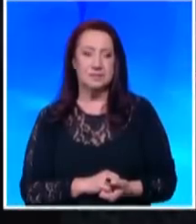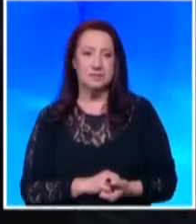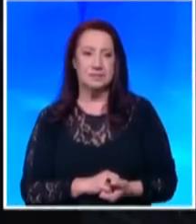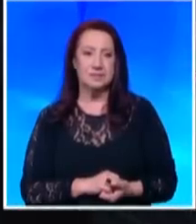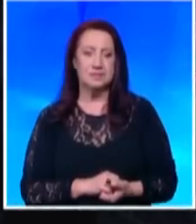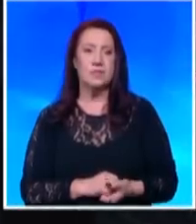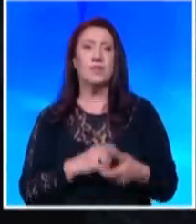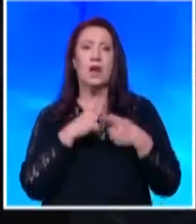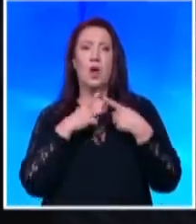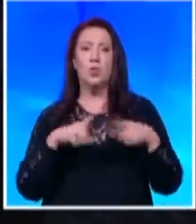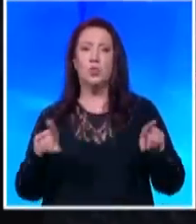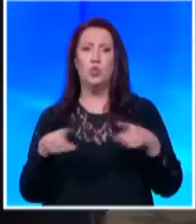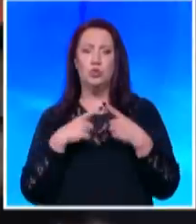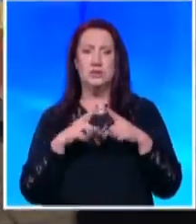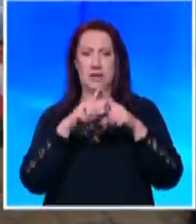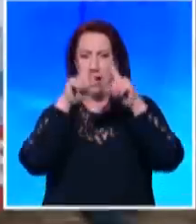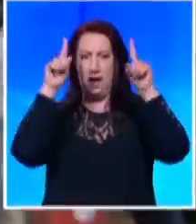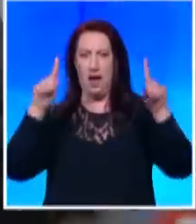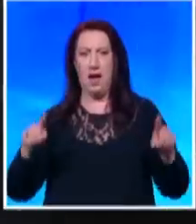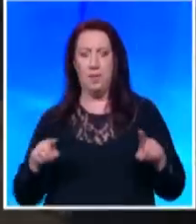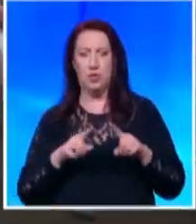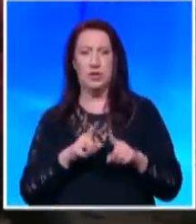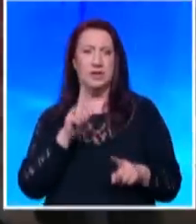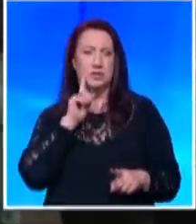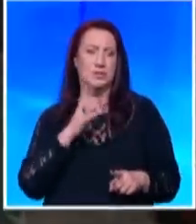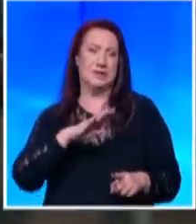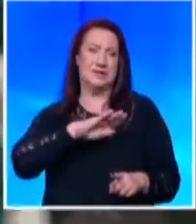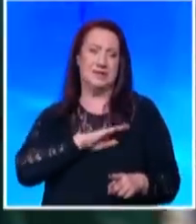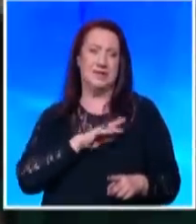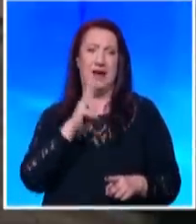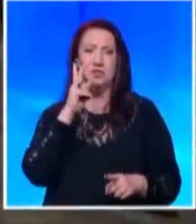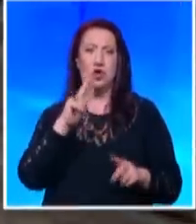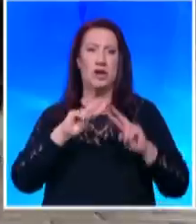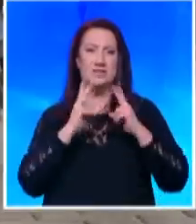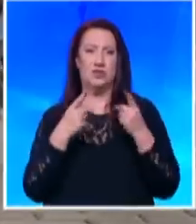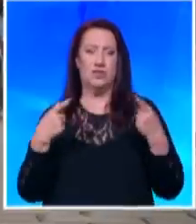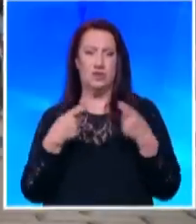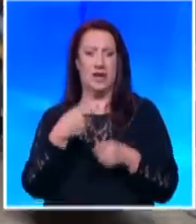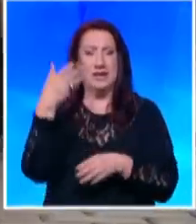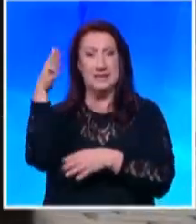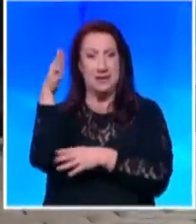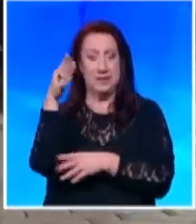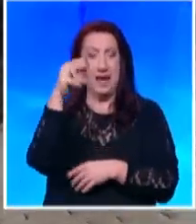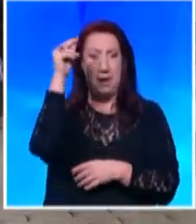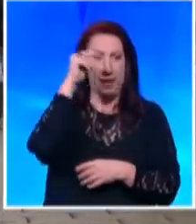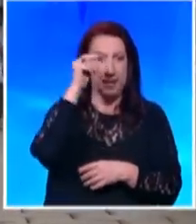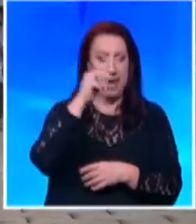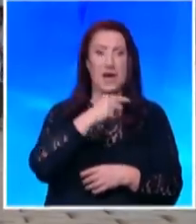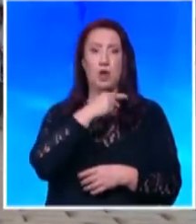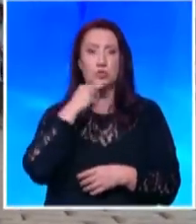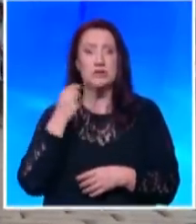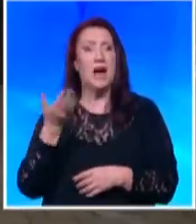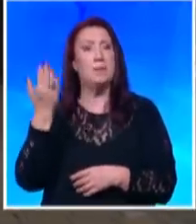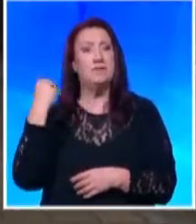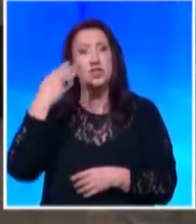С музика, портрети на загинали във Втората световна война и знамената на България, Русия и бившия Съветски съюз премина